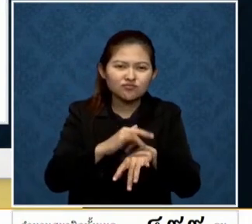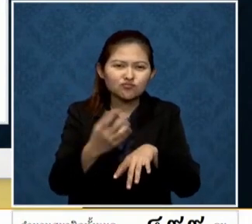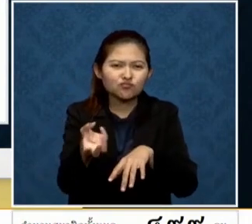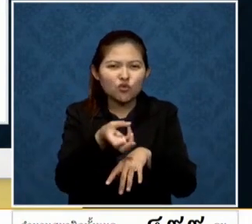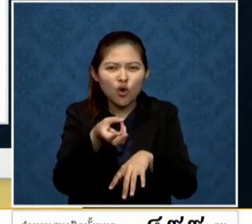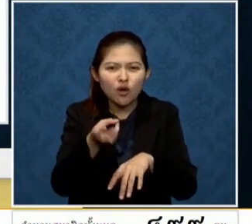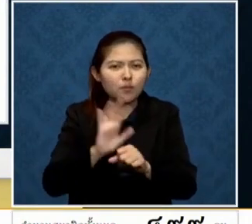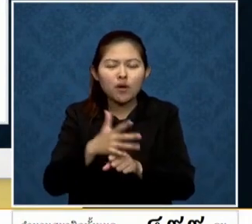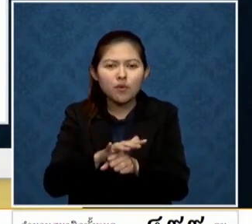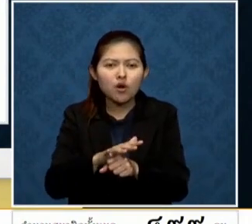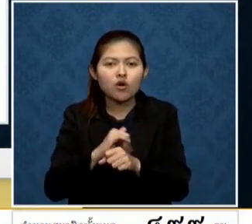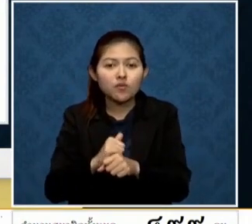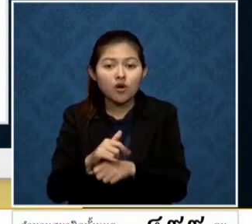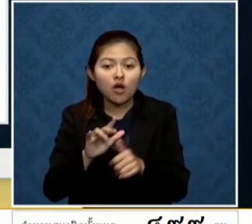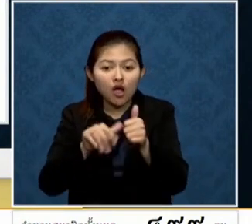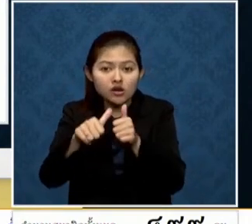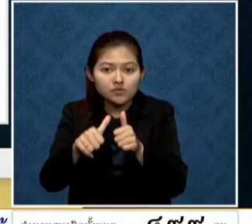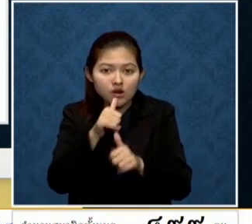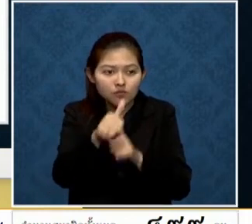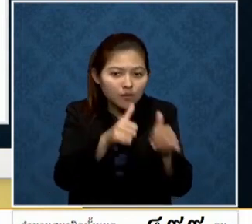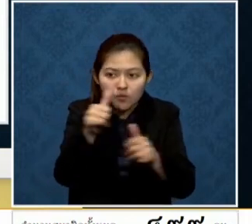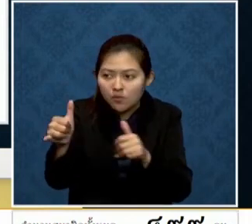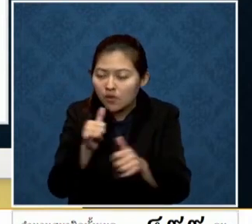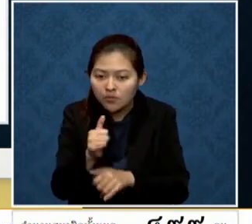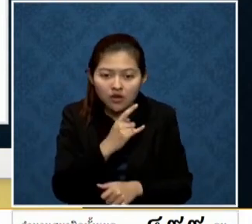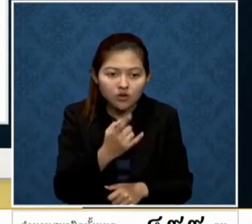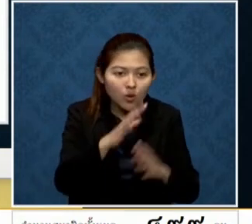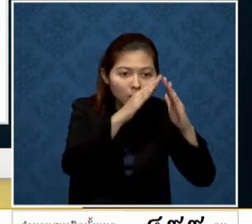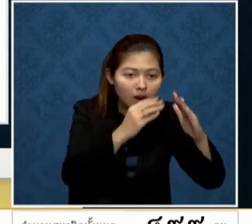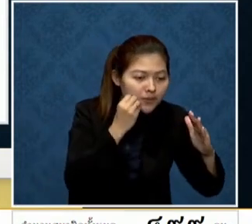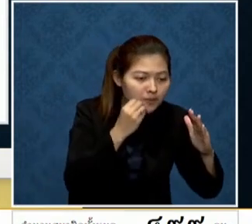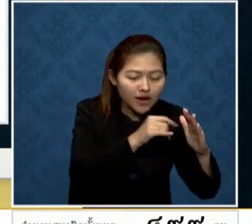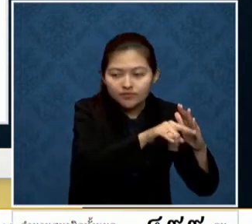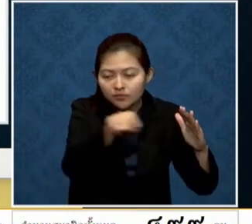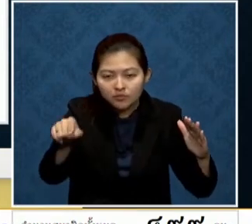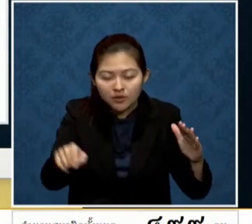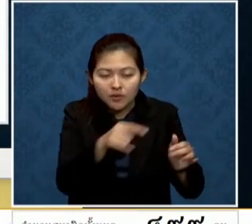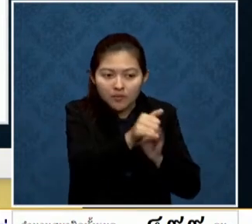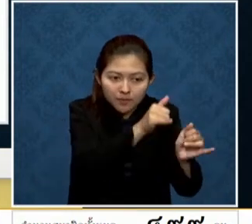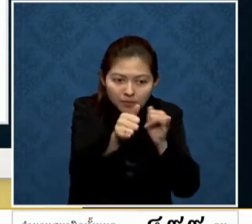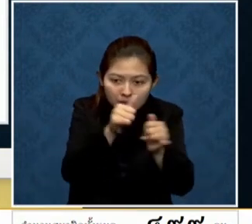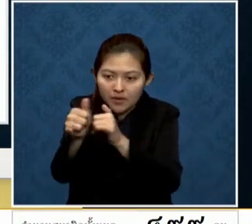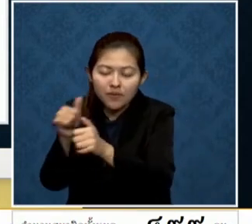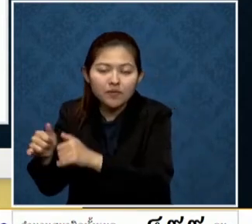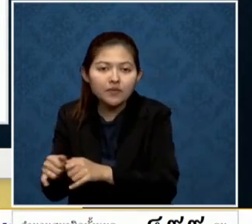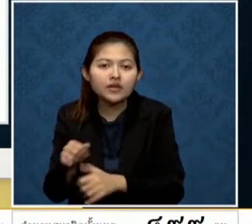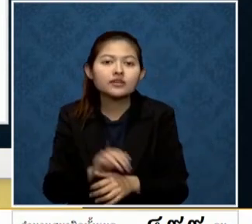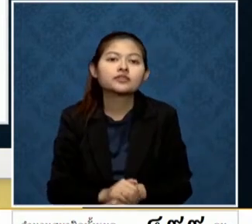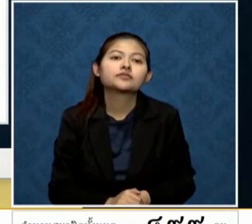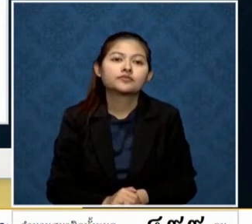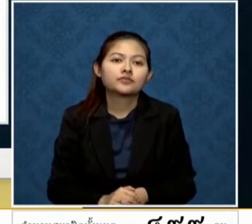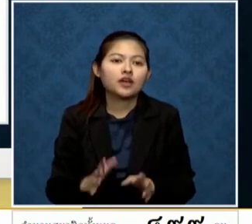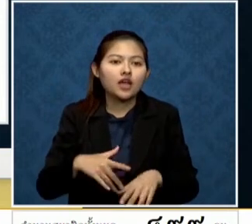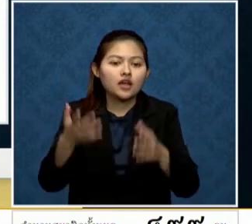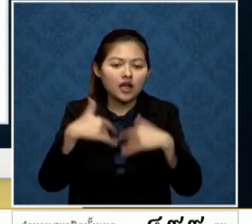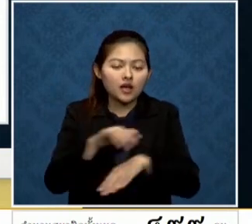ต้องการเมื่อเขาไปในเมืองได้เขาก็จะไปเจอแหล่งอาหารในบ้านเรือนกลายเป็นว่าเาก็ขยายพื้นที่ไปเรื่อยๆเรื่อยๆเขาก็จะอยู่แบบนั้นไม่